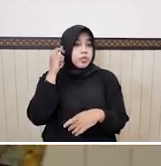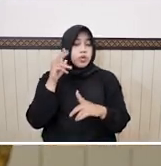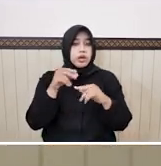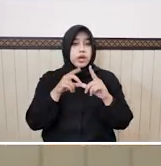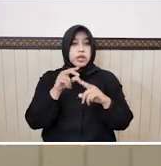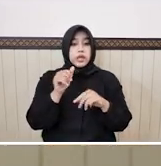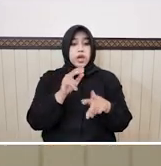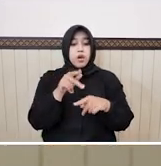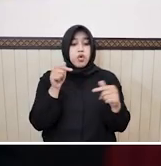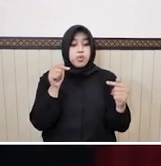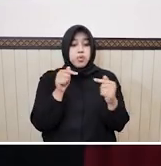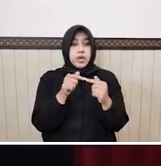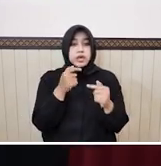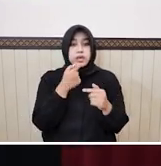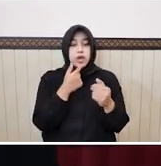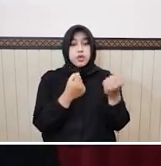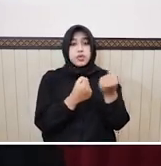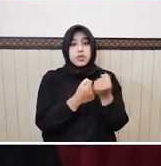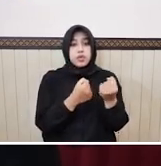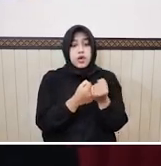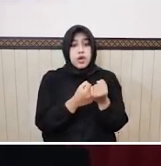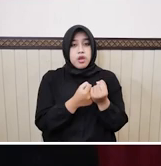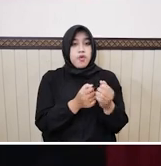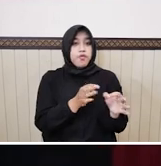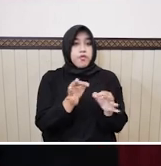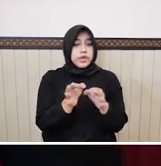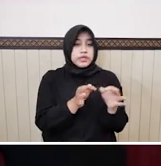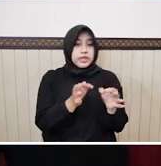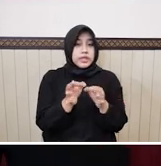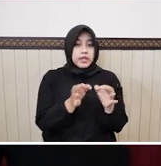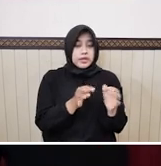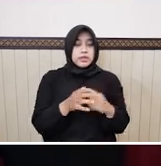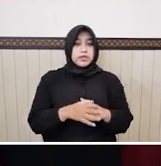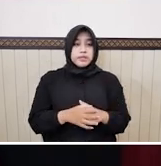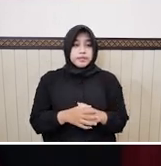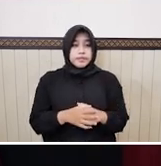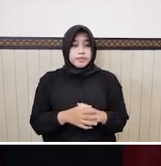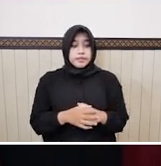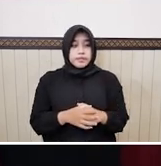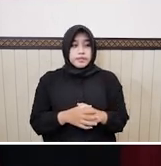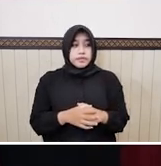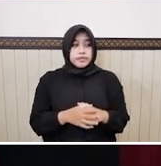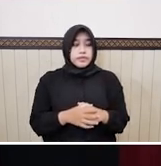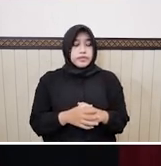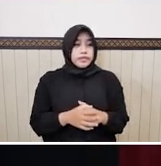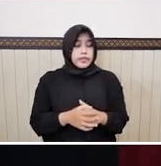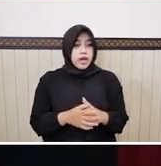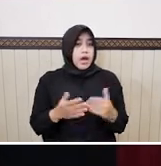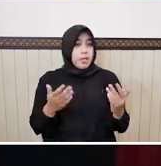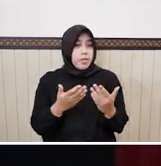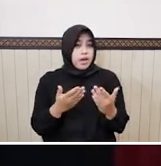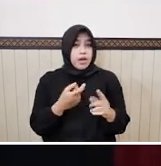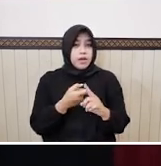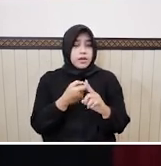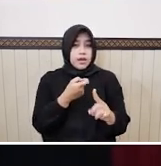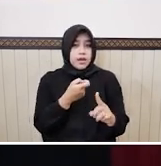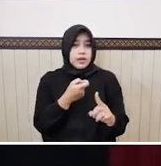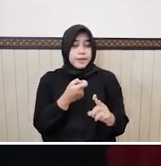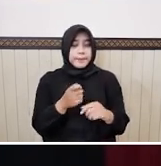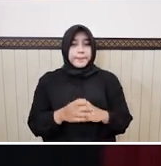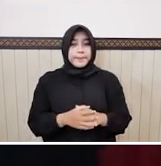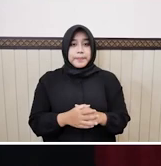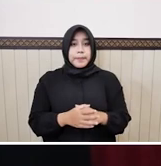kalau kaitannya dengan dukungan saran dan sarana dan prasarana Apakah dari